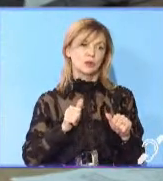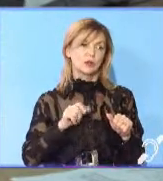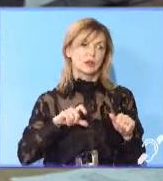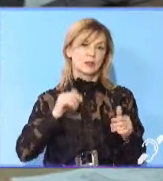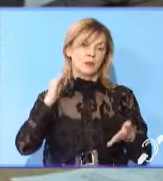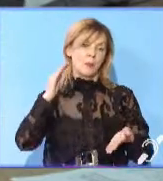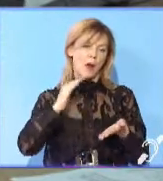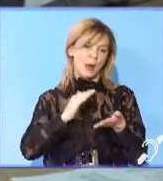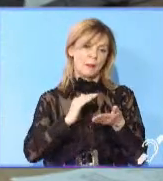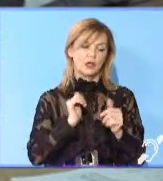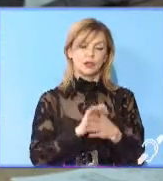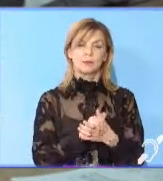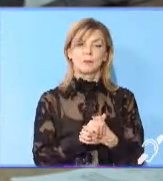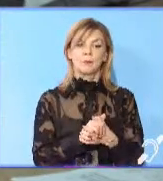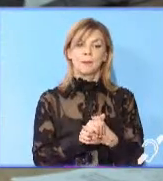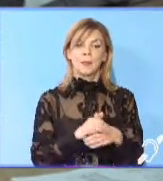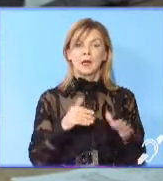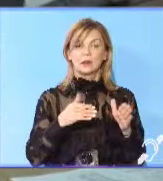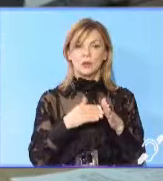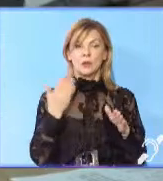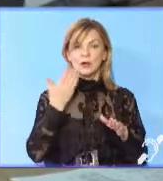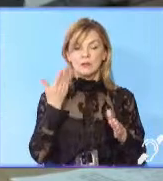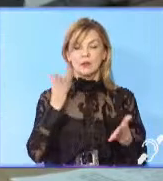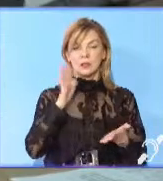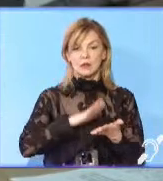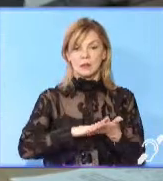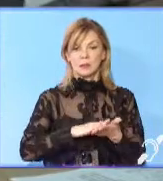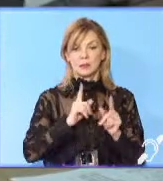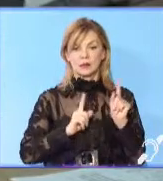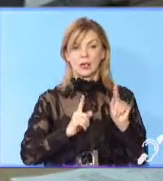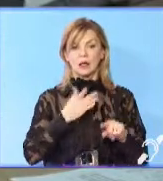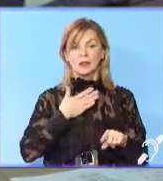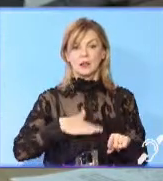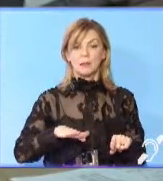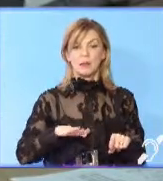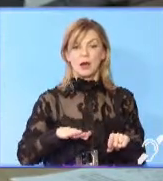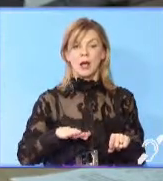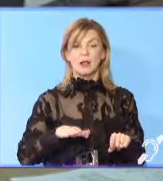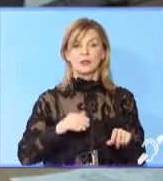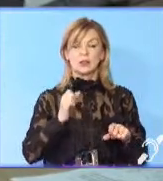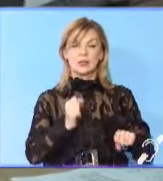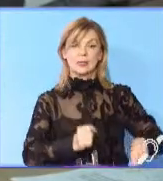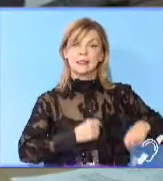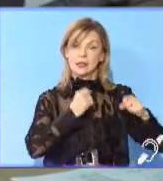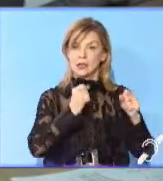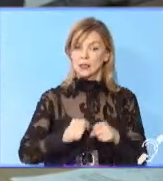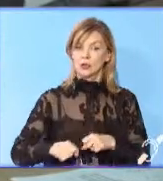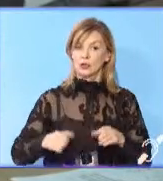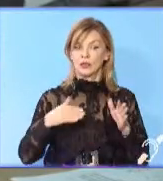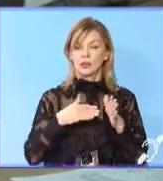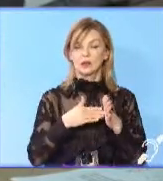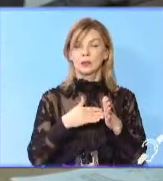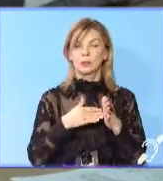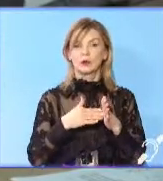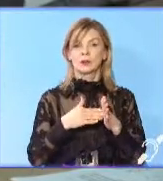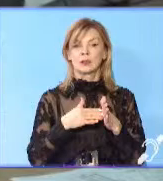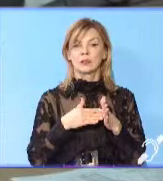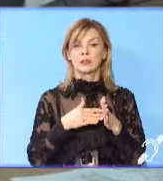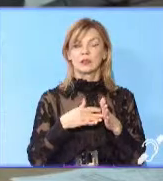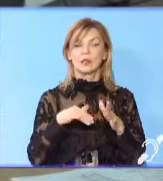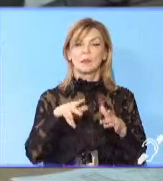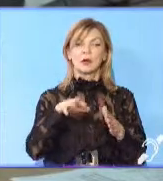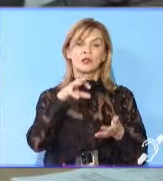activități vor avea de suferit. Trebuie să învățăm să ne adaptăm. Dacă ne place schiul, va trebui